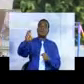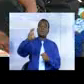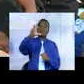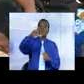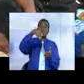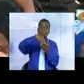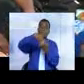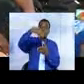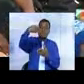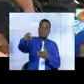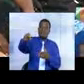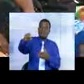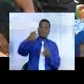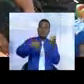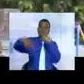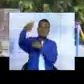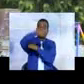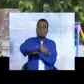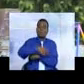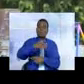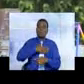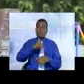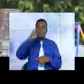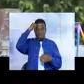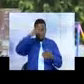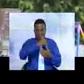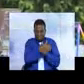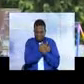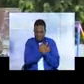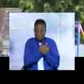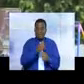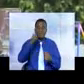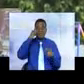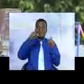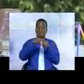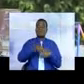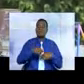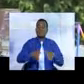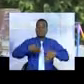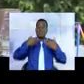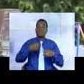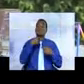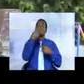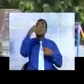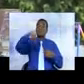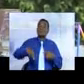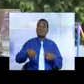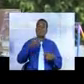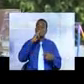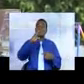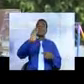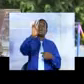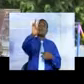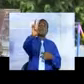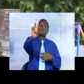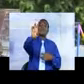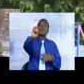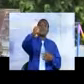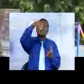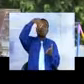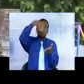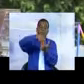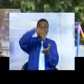de francs CFA. Aujourd'hui, mes chères sœurs, je suis heureuse de vous annoncer que ce sont 70 millions